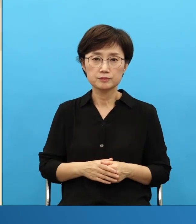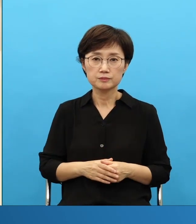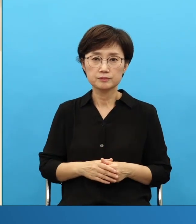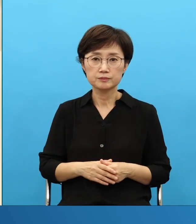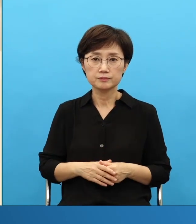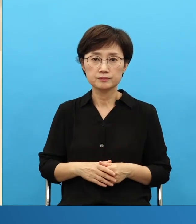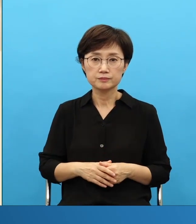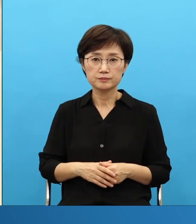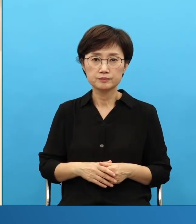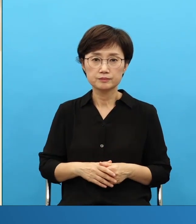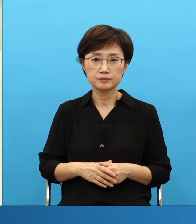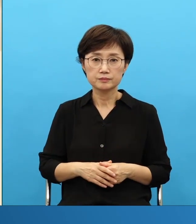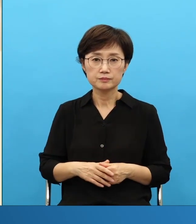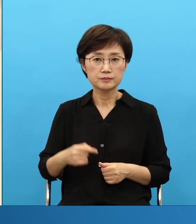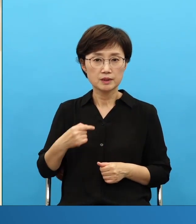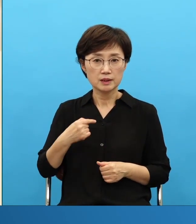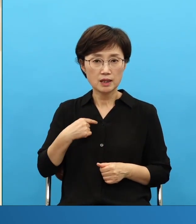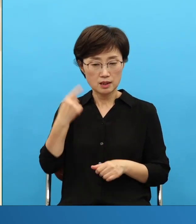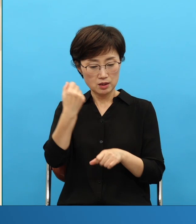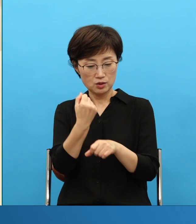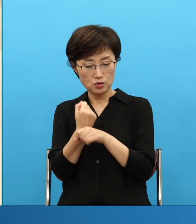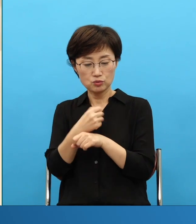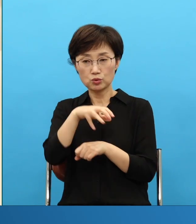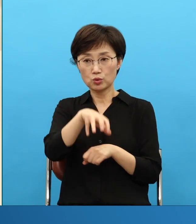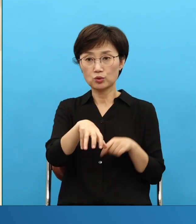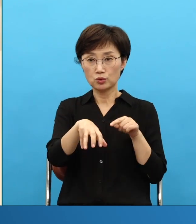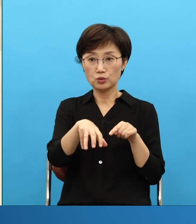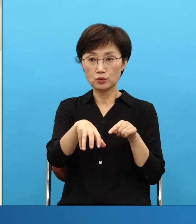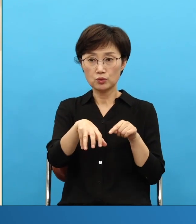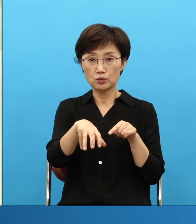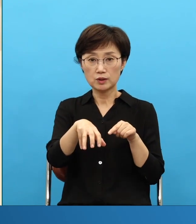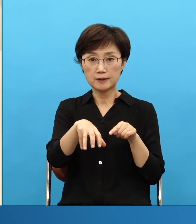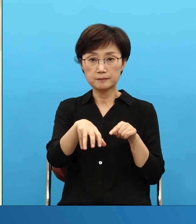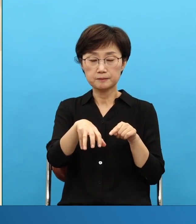있습니다. 제가 있는 연구실 현장은